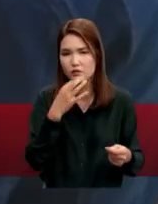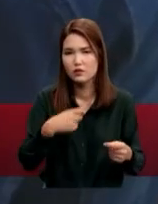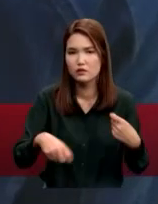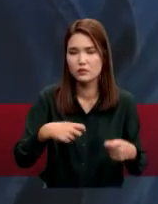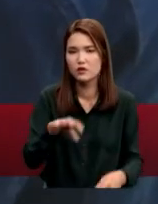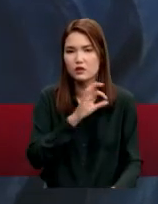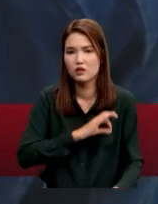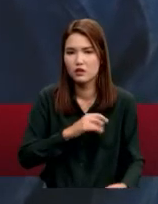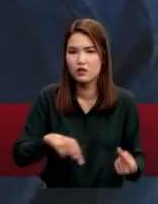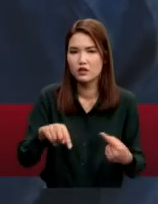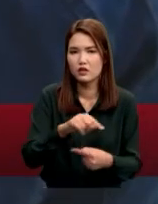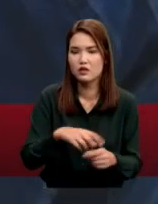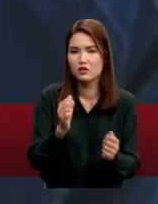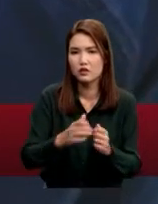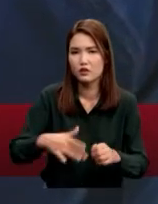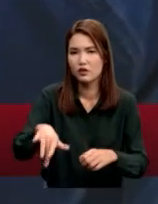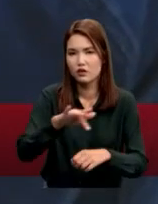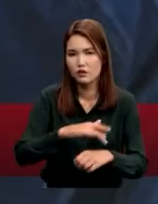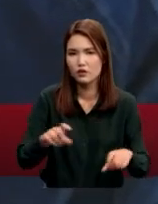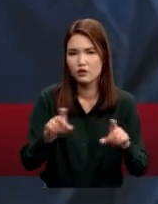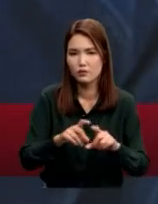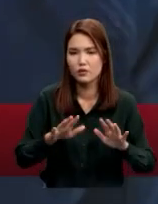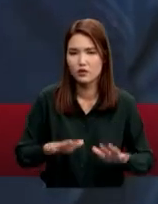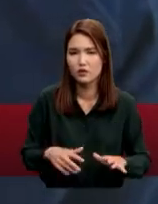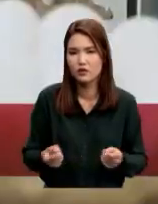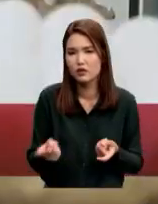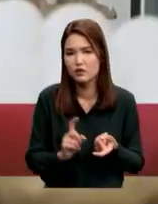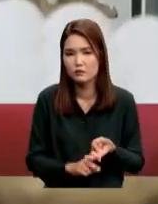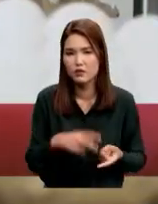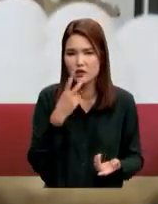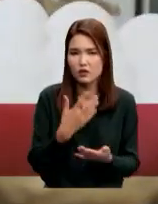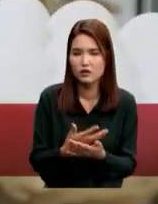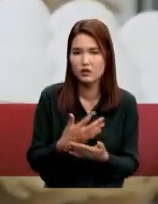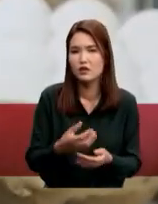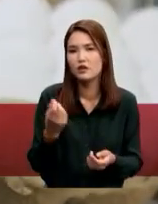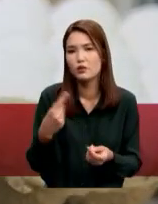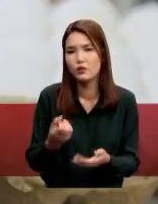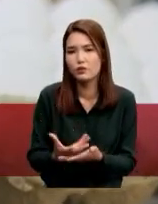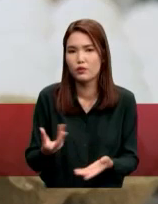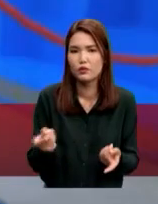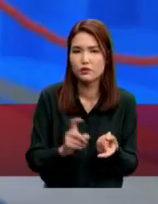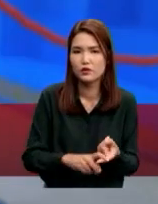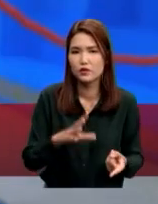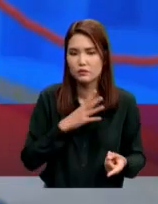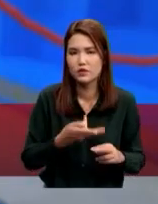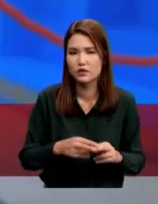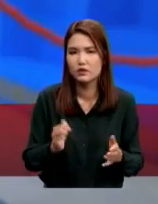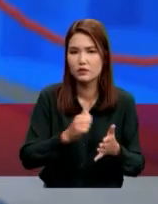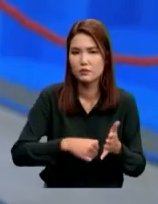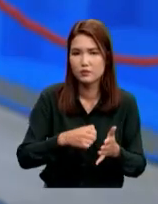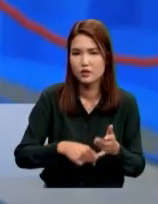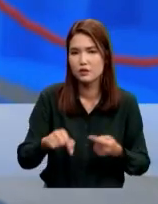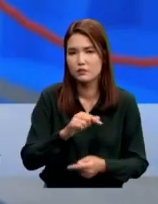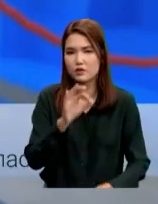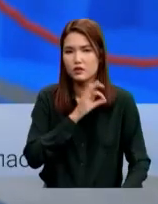Это самая низкая стоимость продукта в городе. В других торговых точках цена колеблется от 40 тенге и выше. В связи с тем,